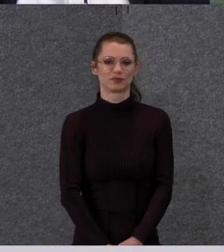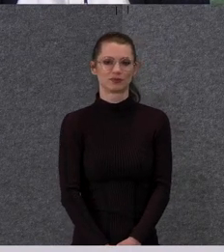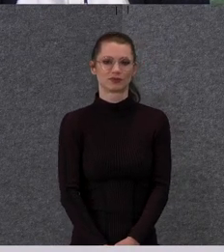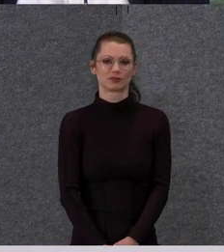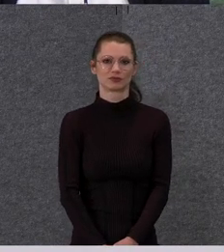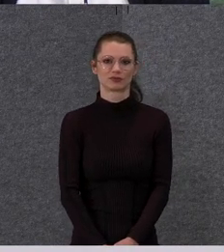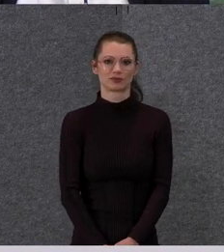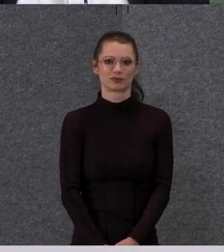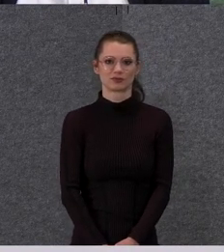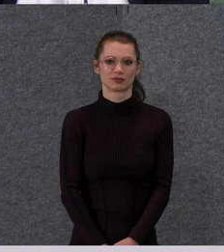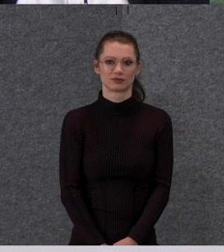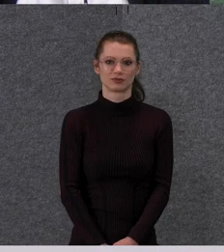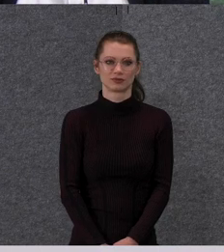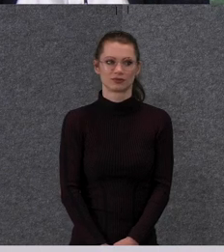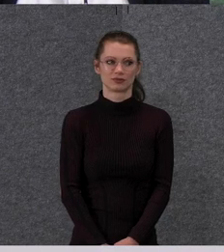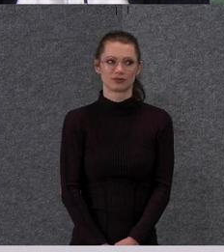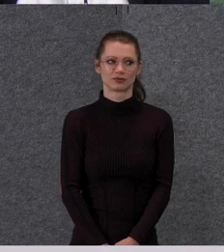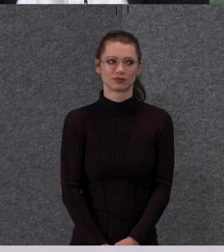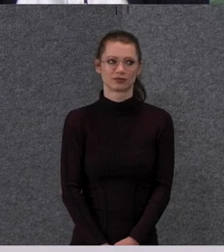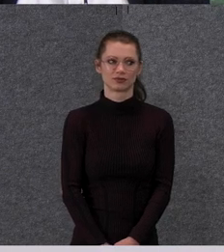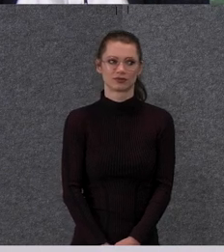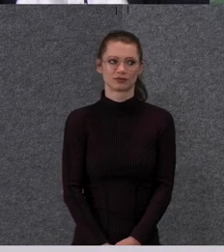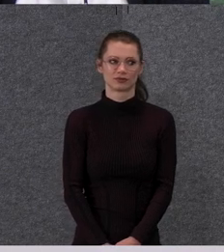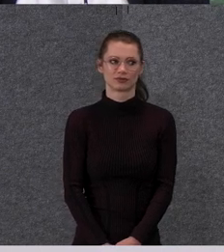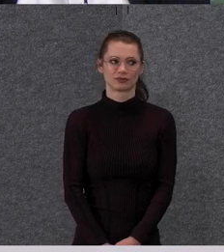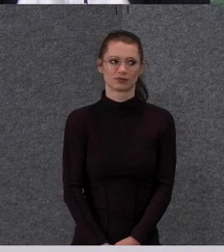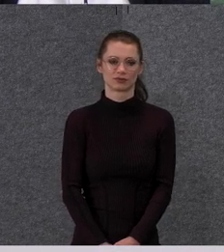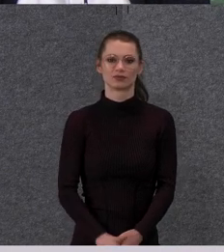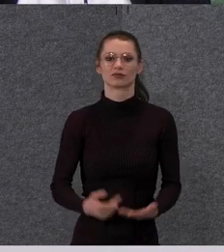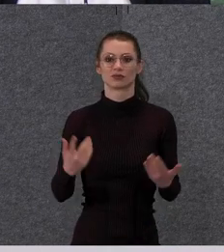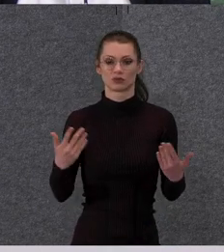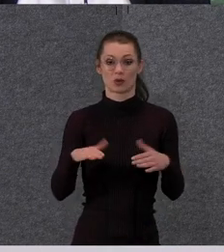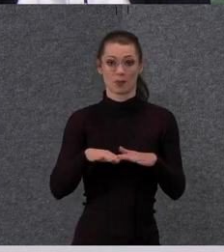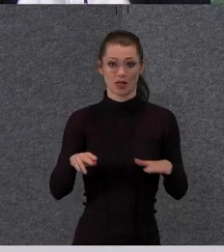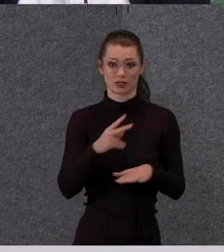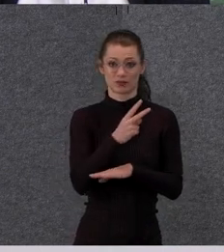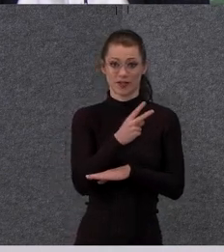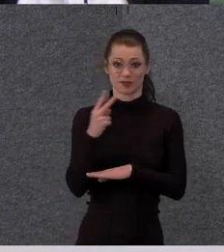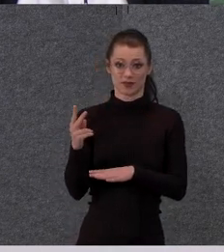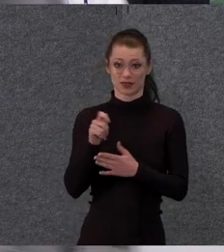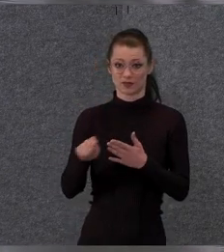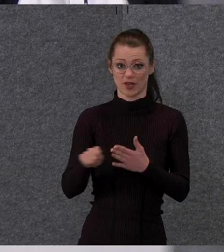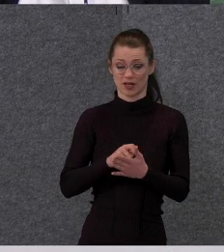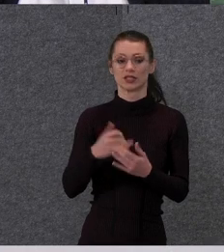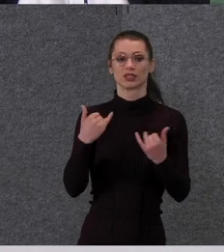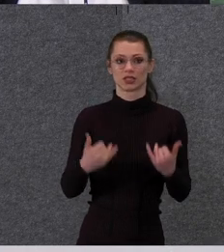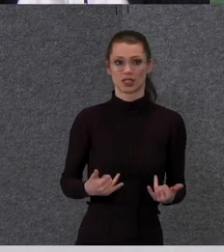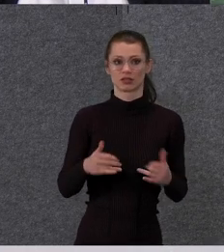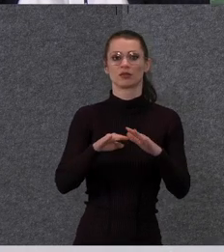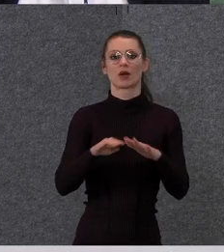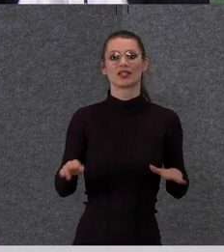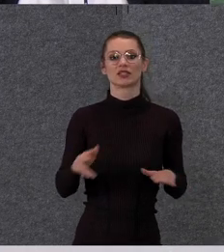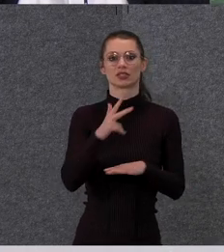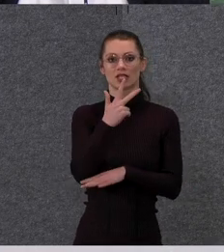Und das war jetzt gerade die Wahl von Platz 22. Es ruft der Platz